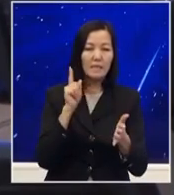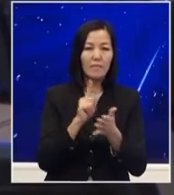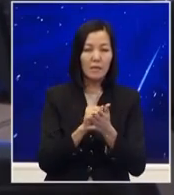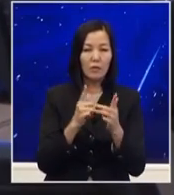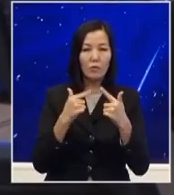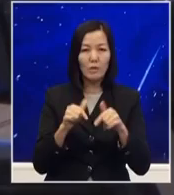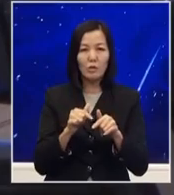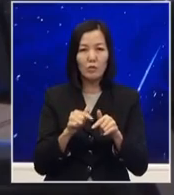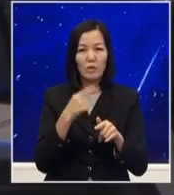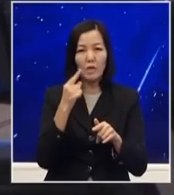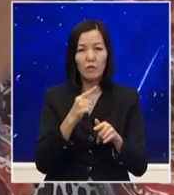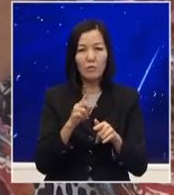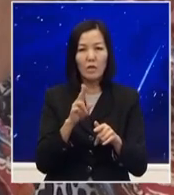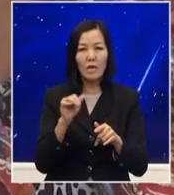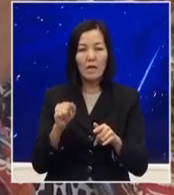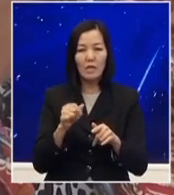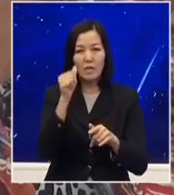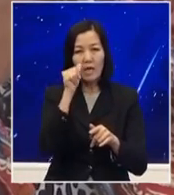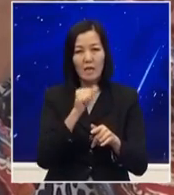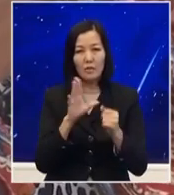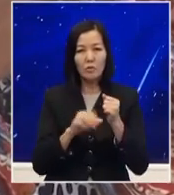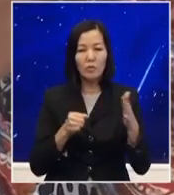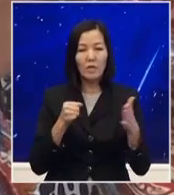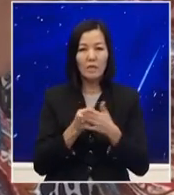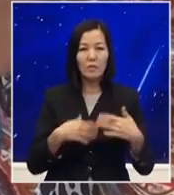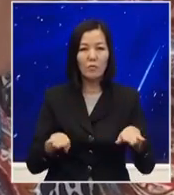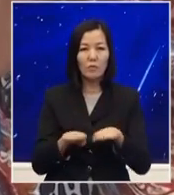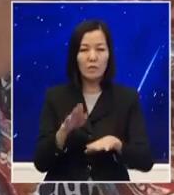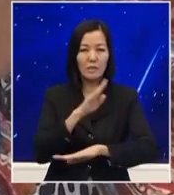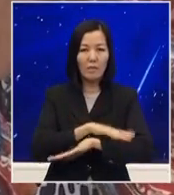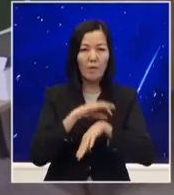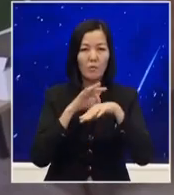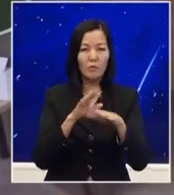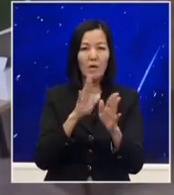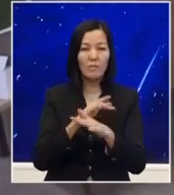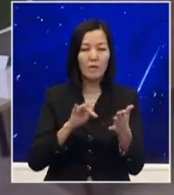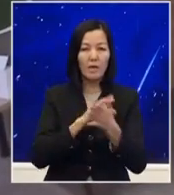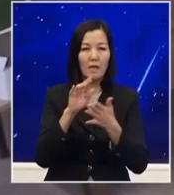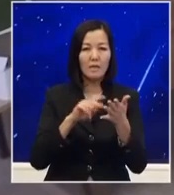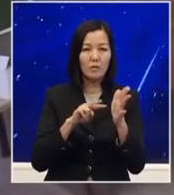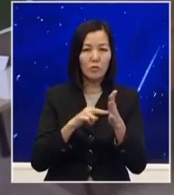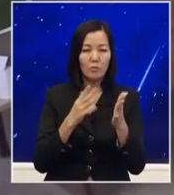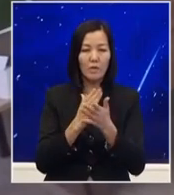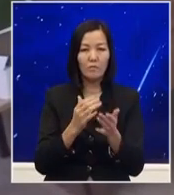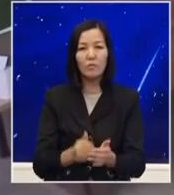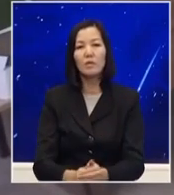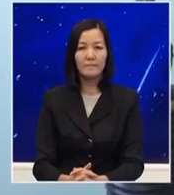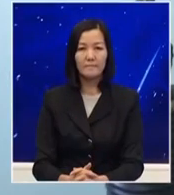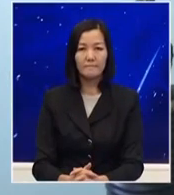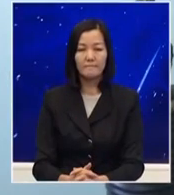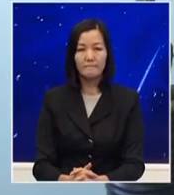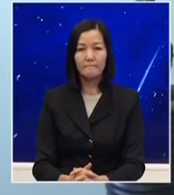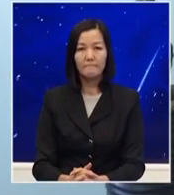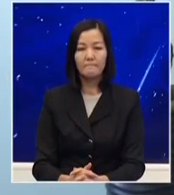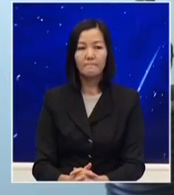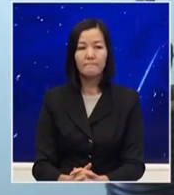міндеті. Ұйымдастырушылардың айтуынша, қараша айының соңына дейін осындай тренинг өткізу Қапшағай қаласында да жоспарланып отыр.